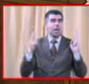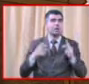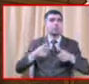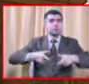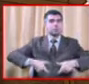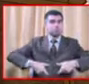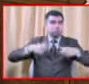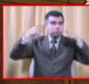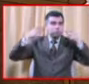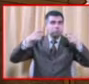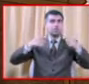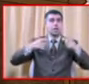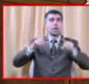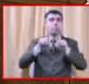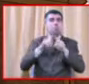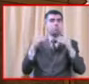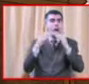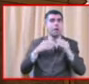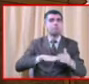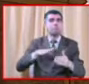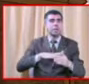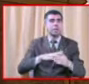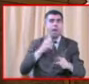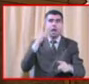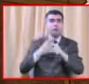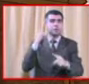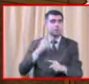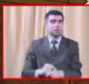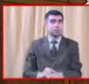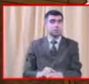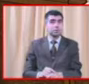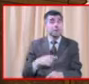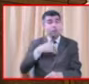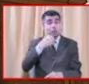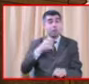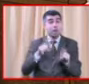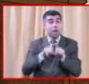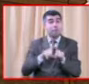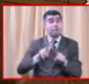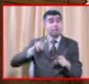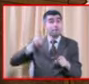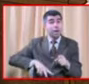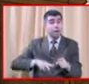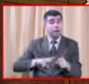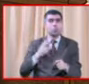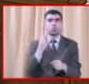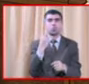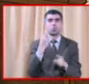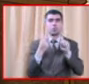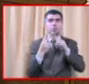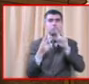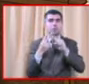الاجتماعي أو تكون عندنا مقاربة من هذا النوع. ما يمكن أن نقوم به عنده طبعين. الطبع